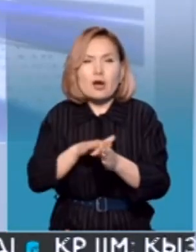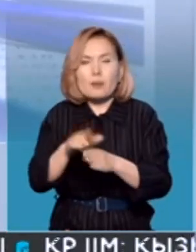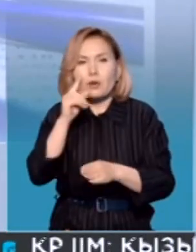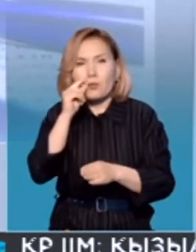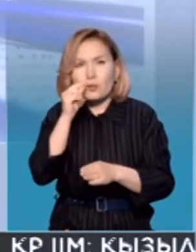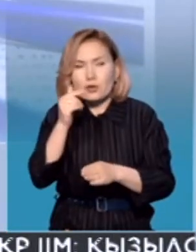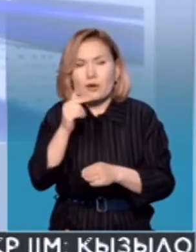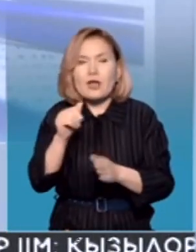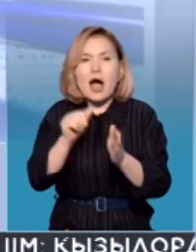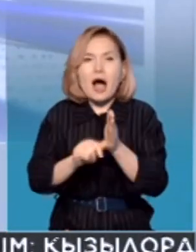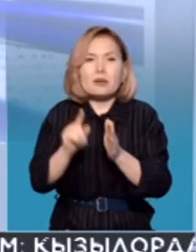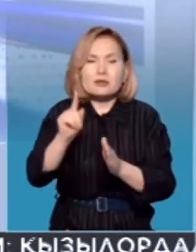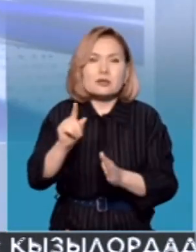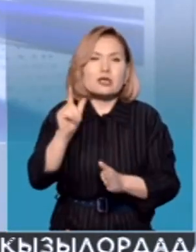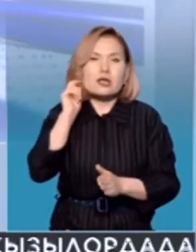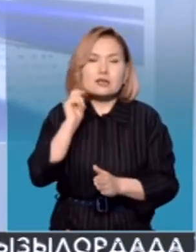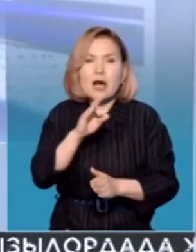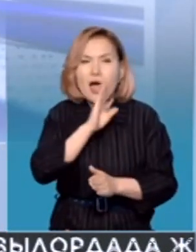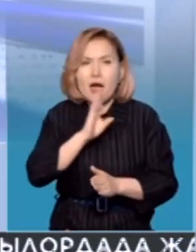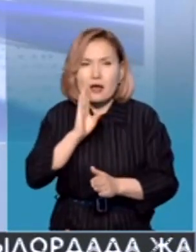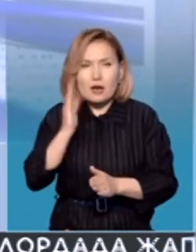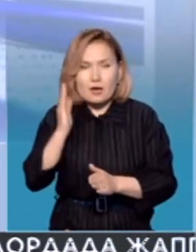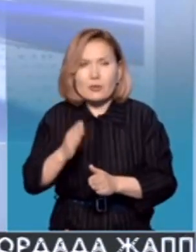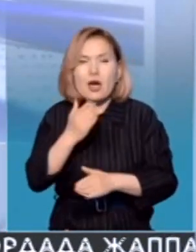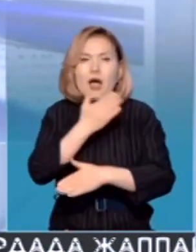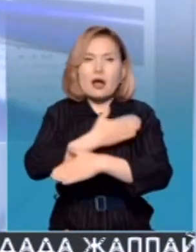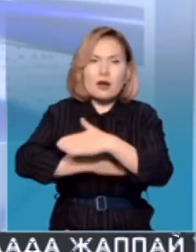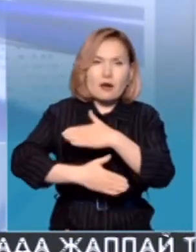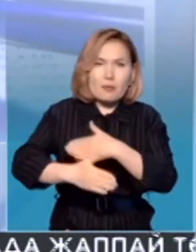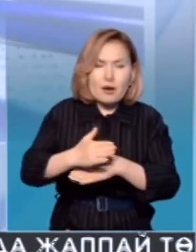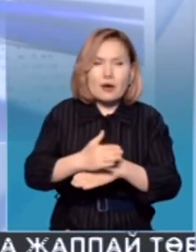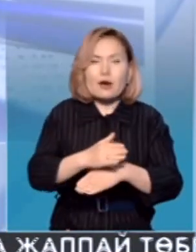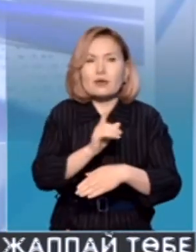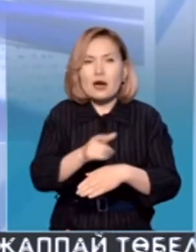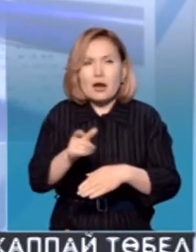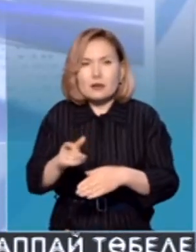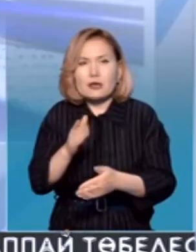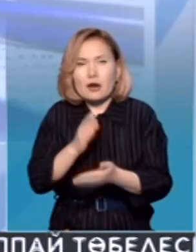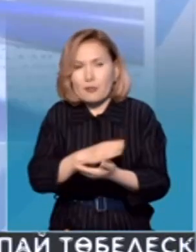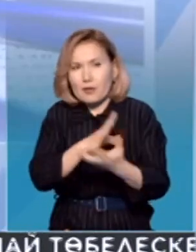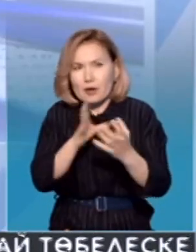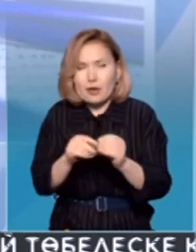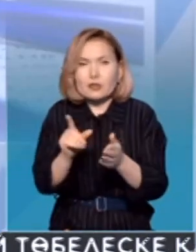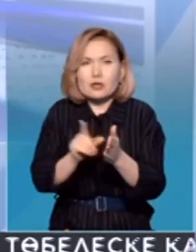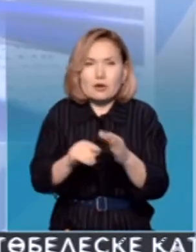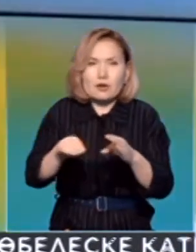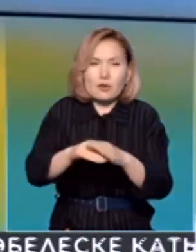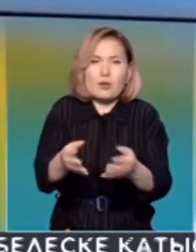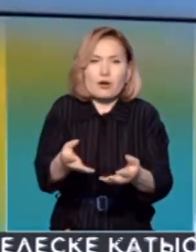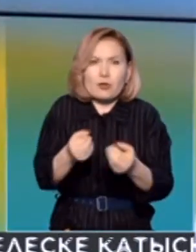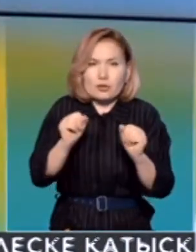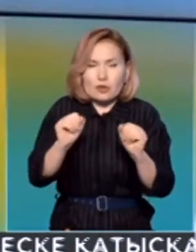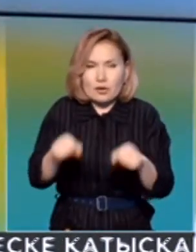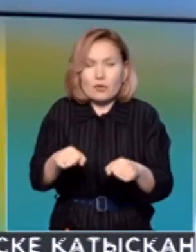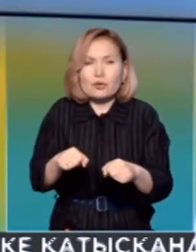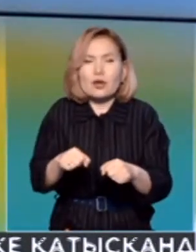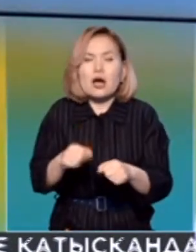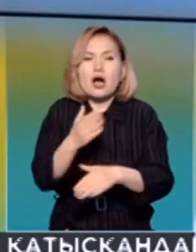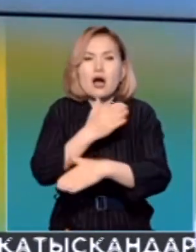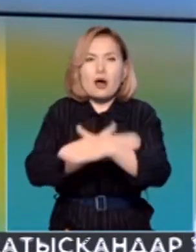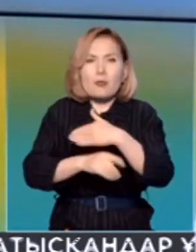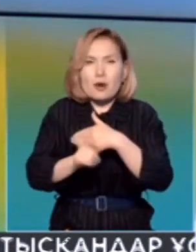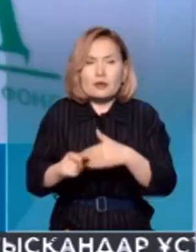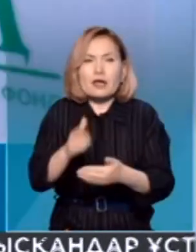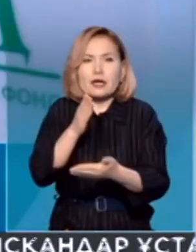адам, 61 жастағы әйел, сондай-ақ мүмкіндігі мерзімсіз болып белгіленгендер де ала алады. Мүмкіндігі шектеулі